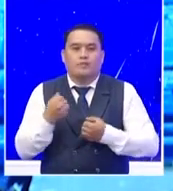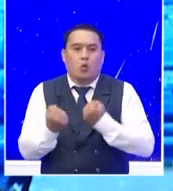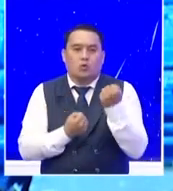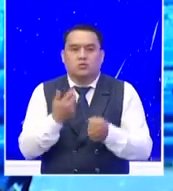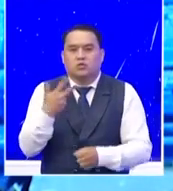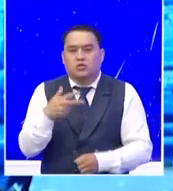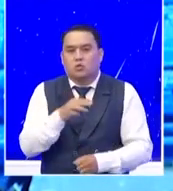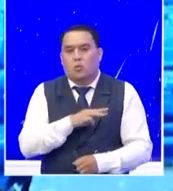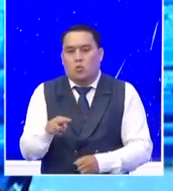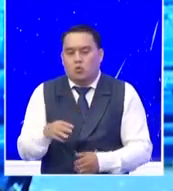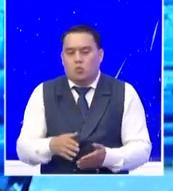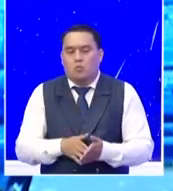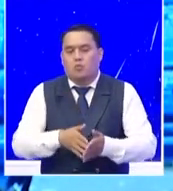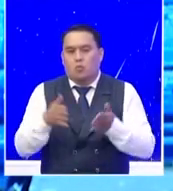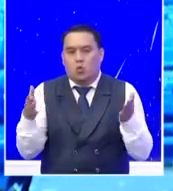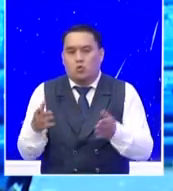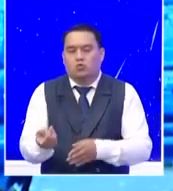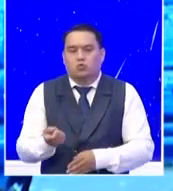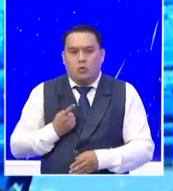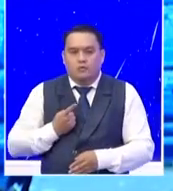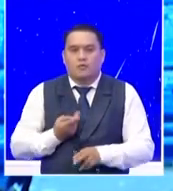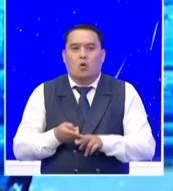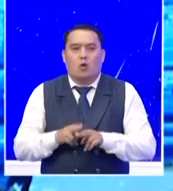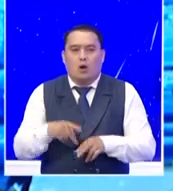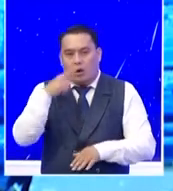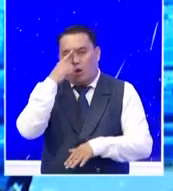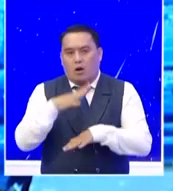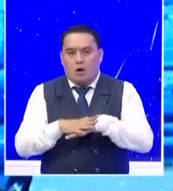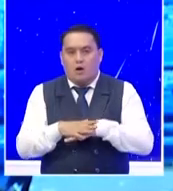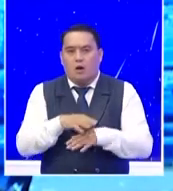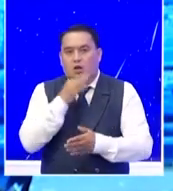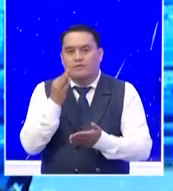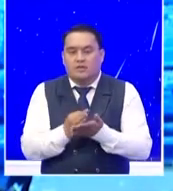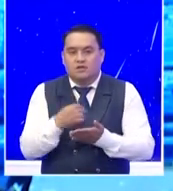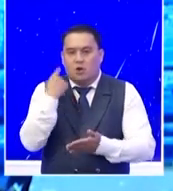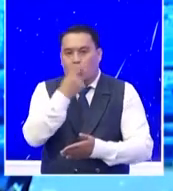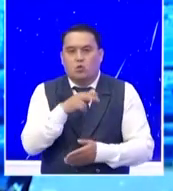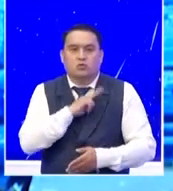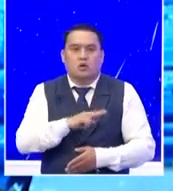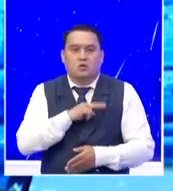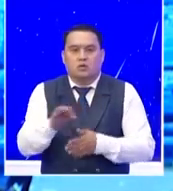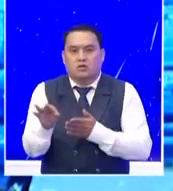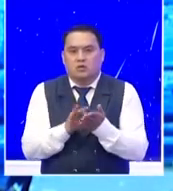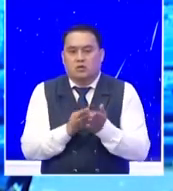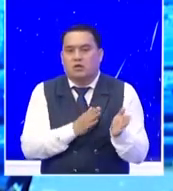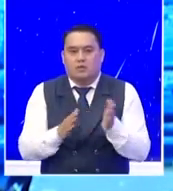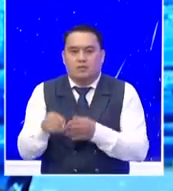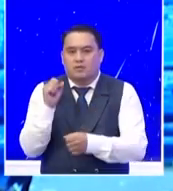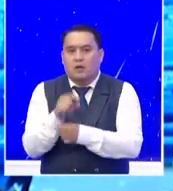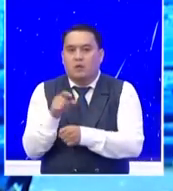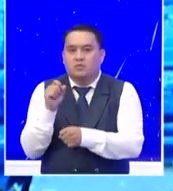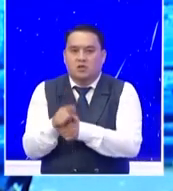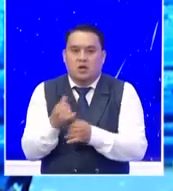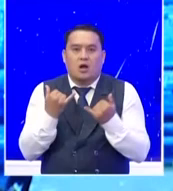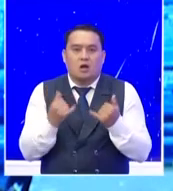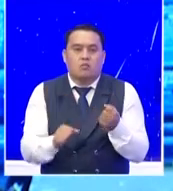сағаттап тіпті одан да ұзақ кезек күтеді. Ал аймақ басшысы Амандық Баталов жауаптыларға осы жағдайда дереу ретке келтіруді тапсырды.